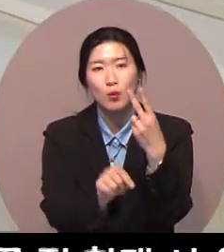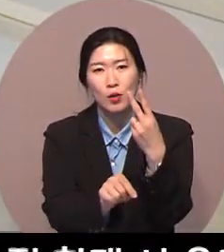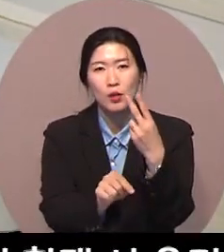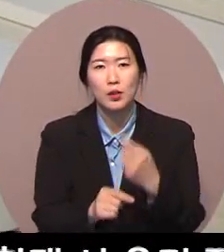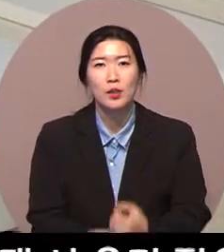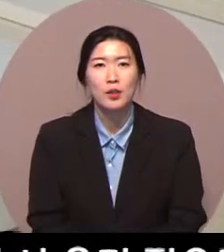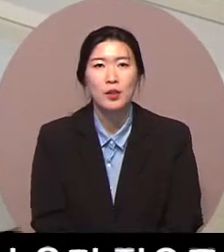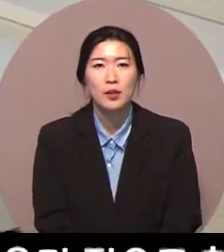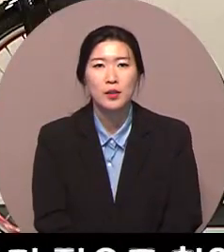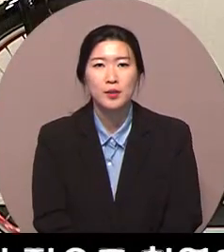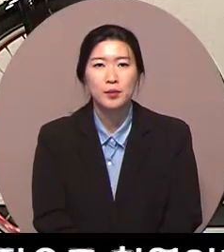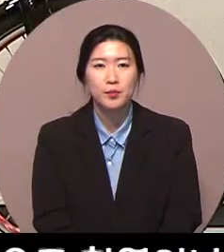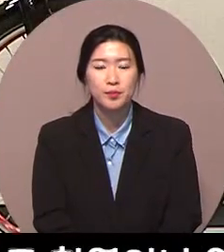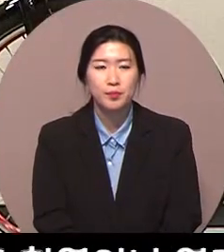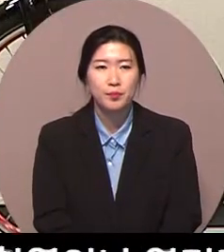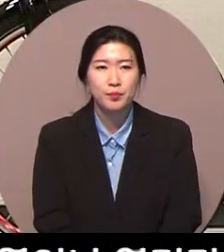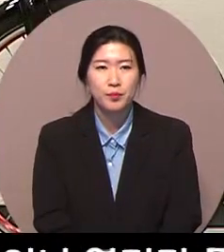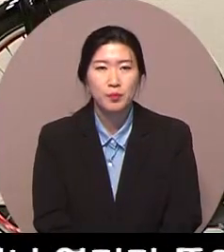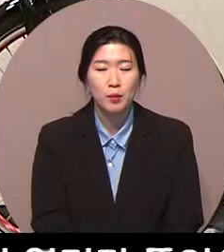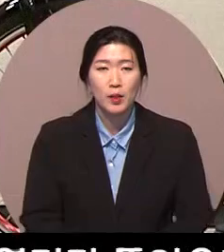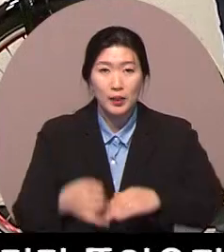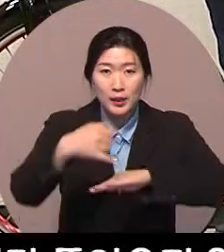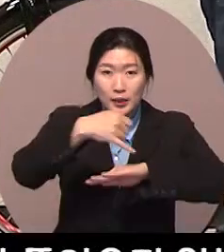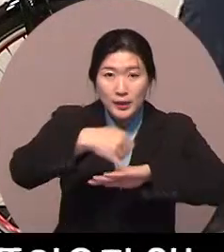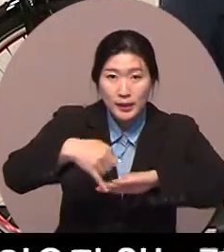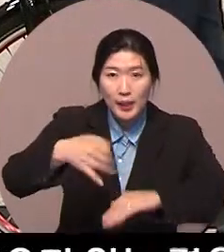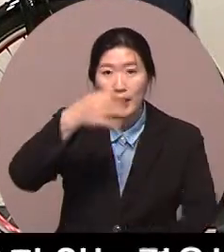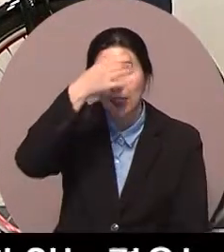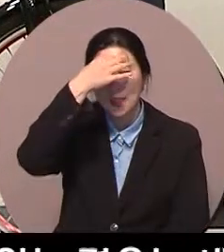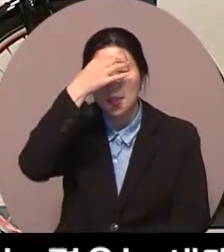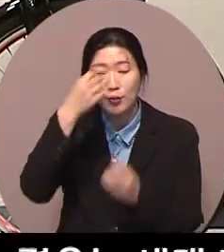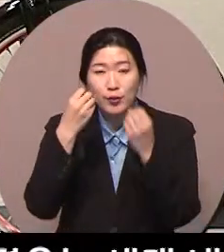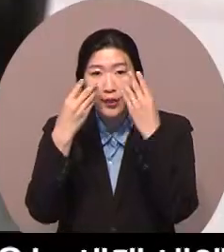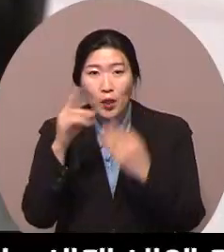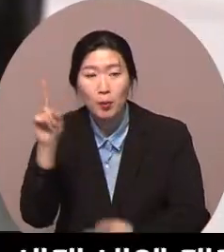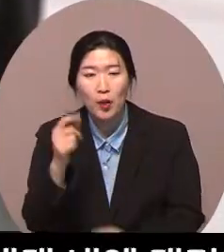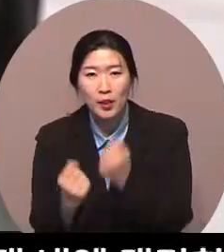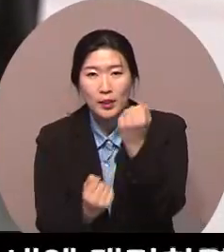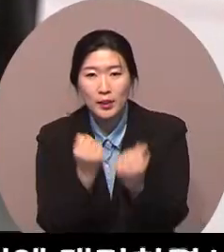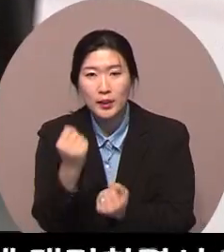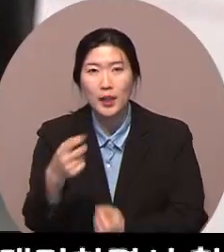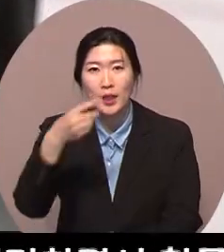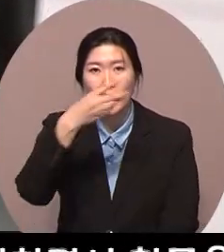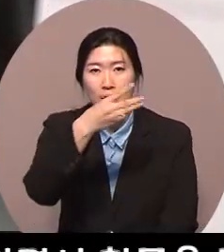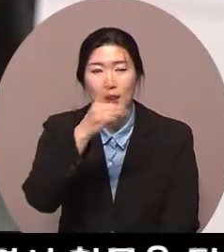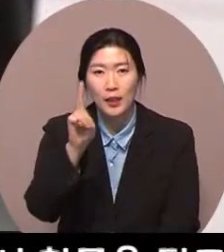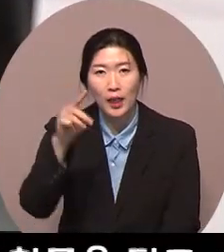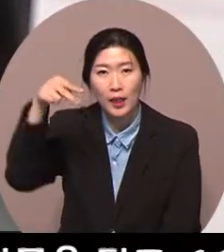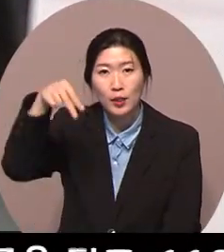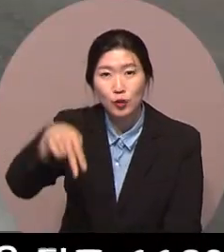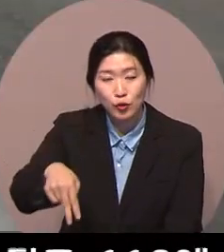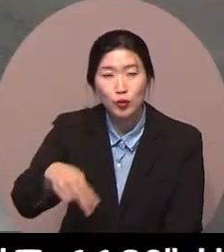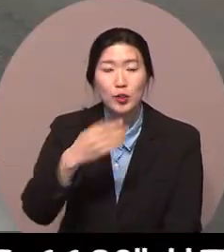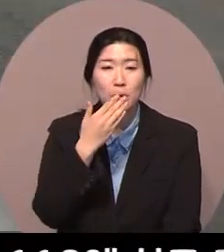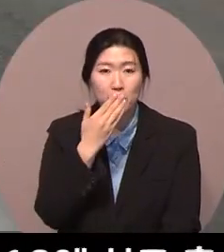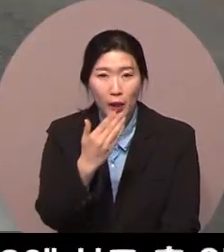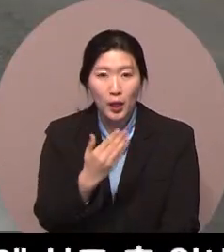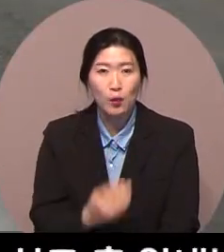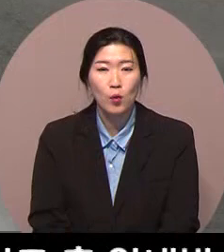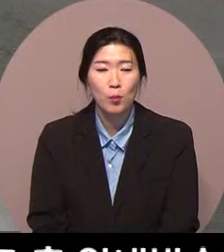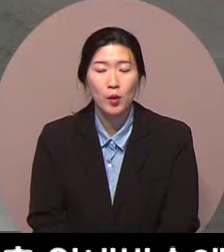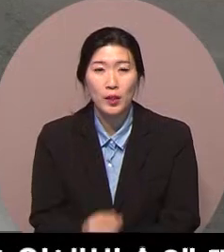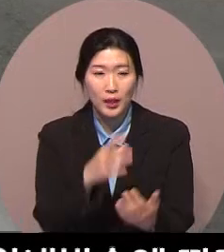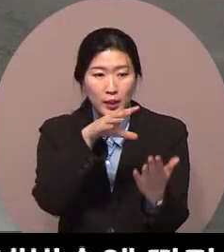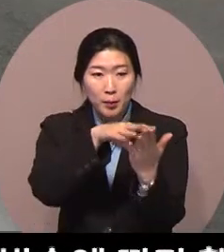차례로 입주합니다. 디자인과 성능이 개선된 공영자전거 타슈를 거리에서 만날 수 있고,